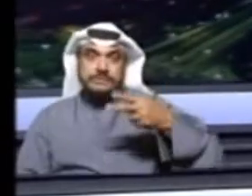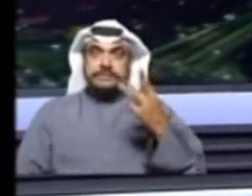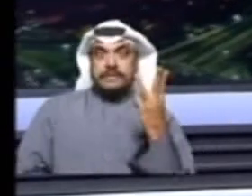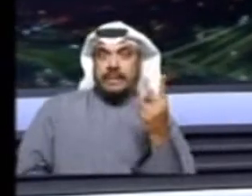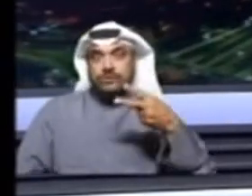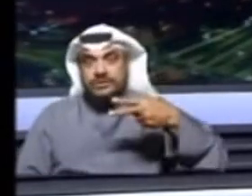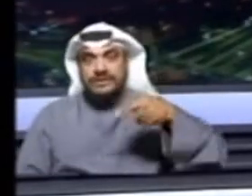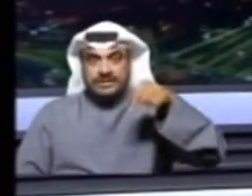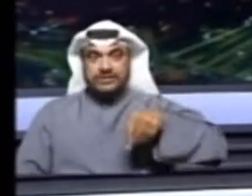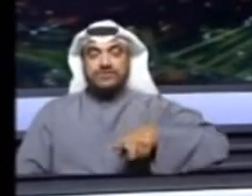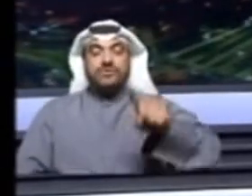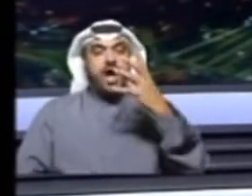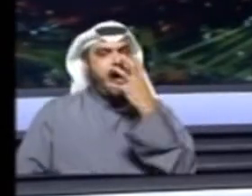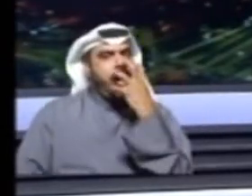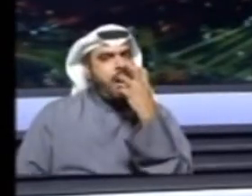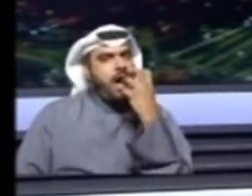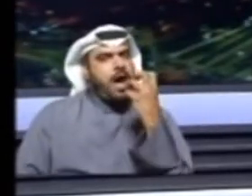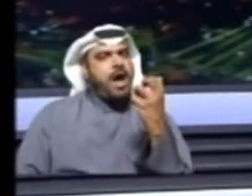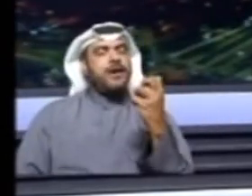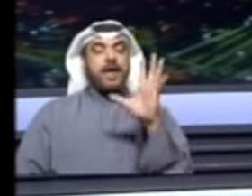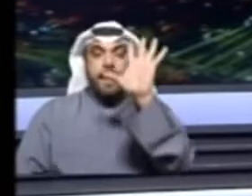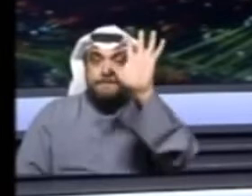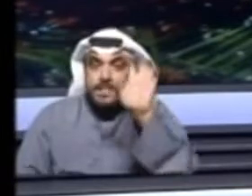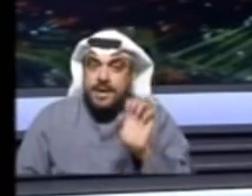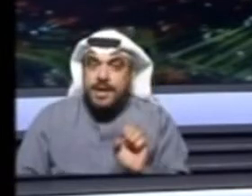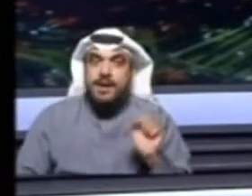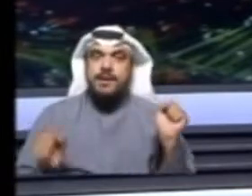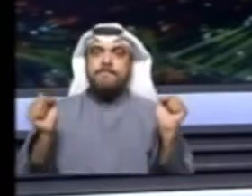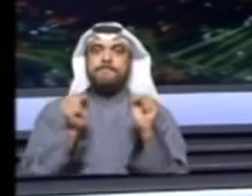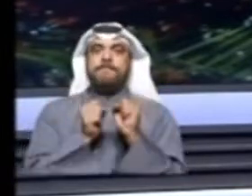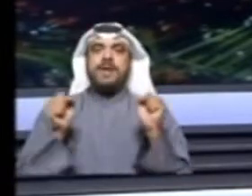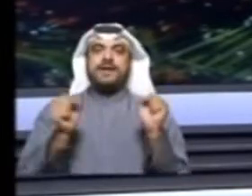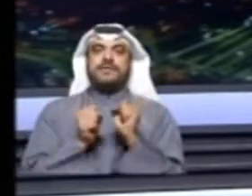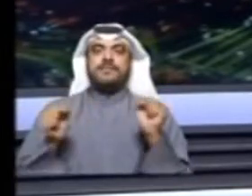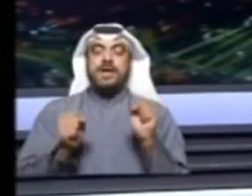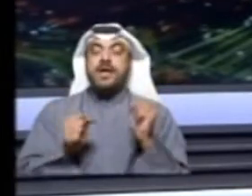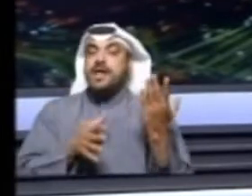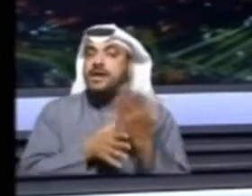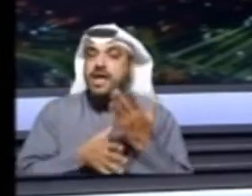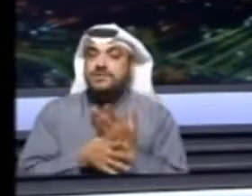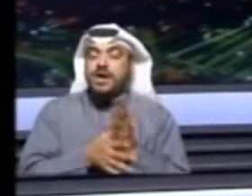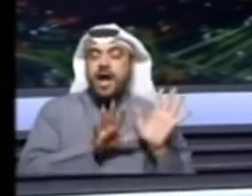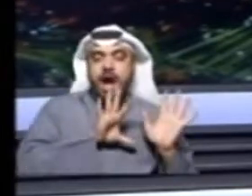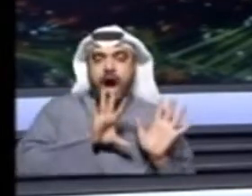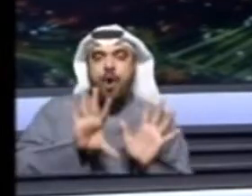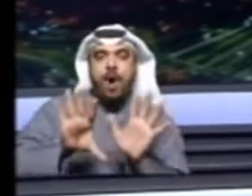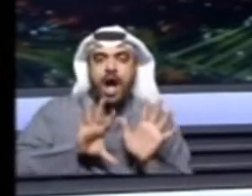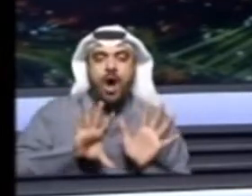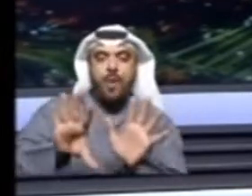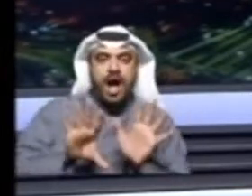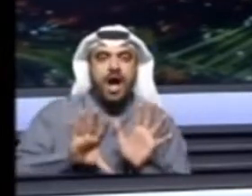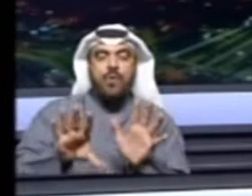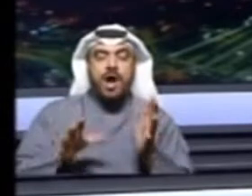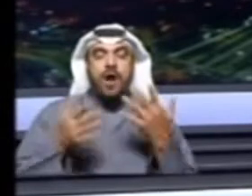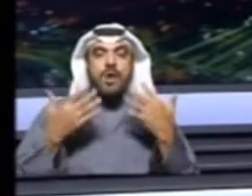راح تكون ربيعية دافئة في النهار، باردة إلى باردة نسبيا في الليل، وذلك بسبب تغير الكتلة الهوائية وتحول